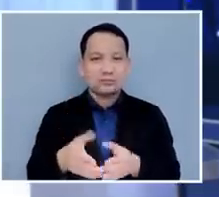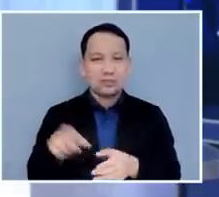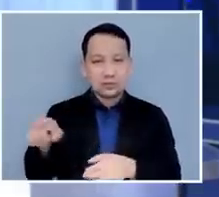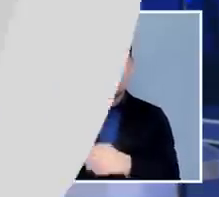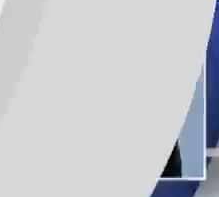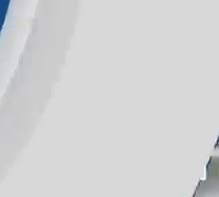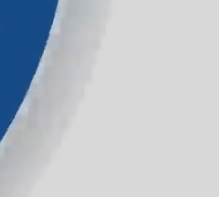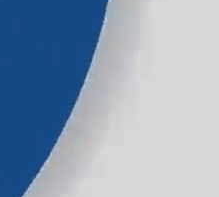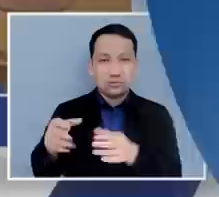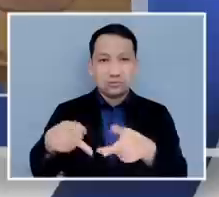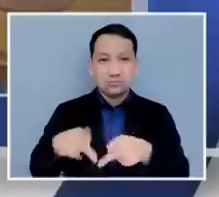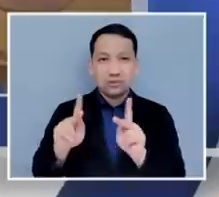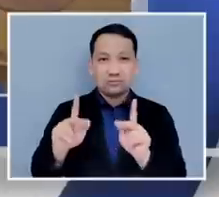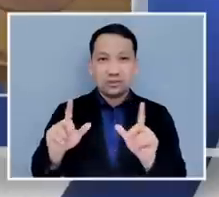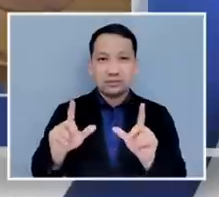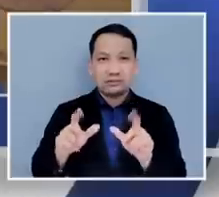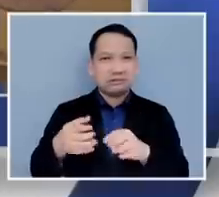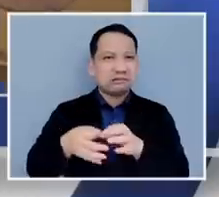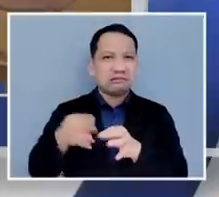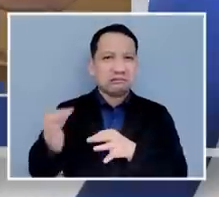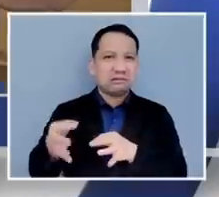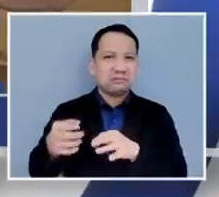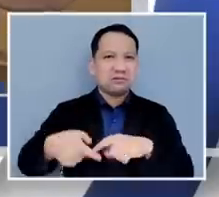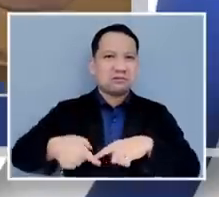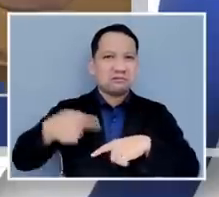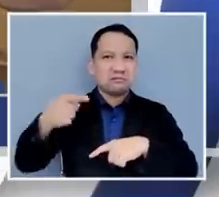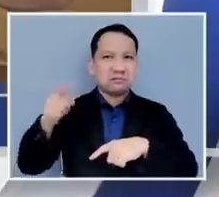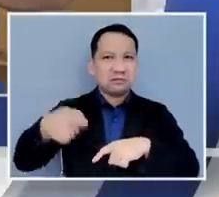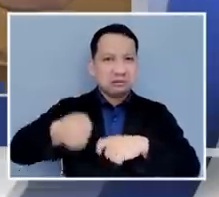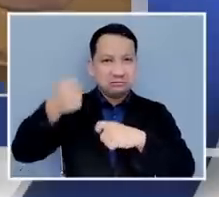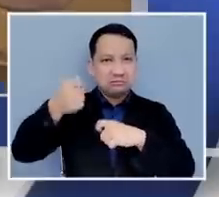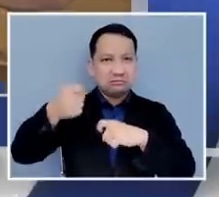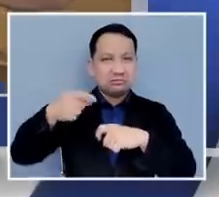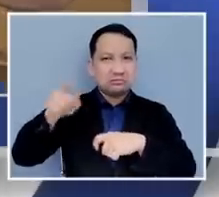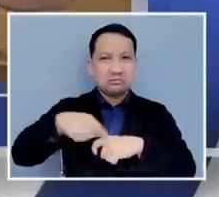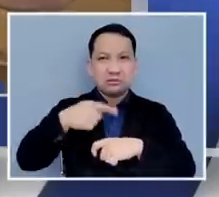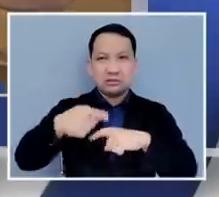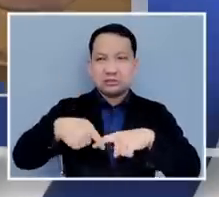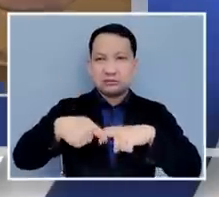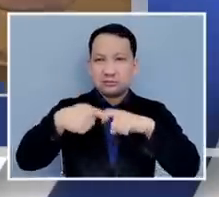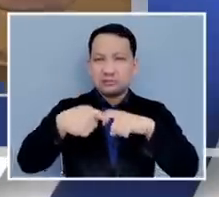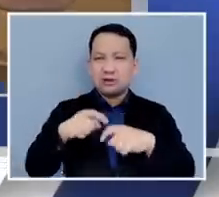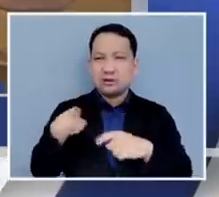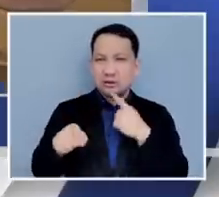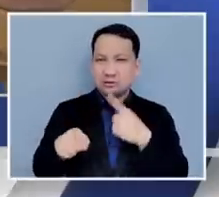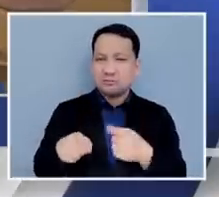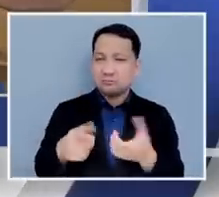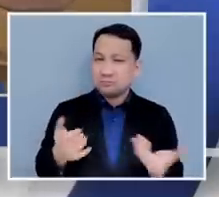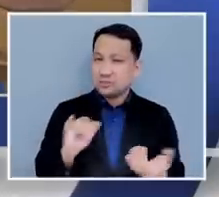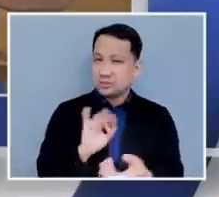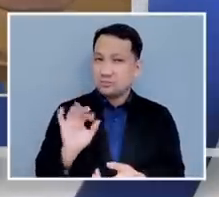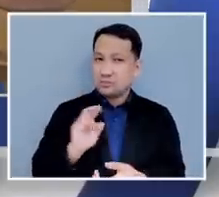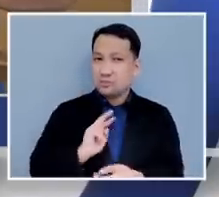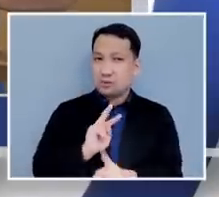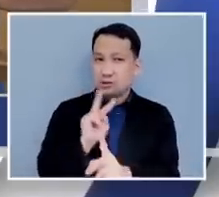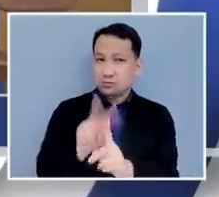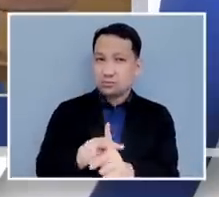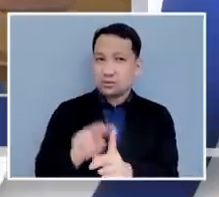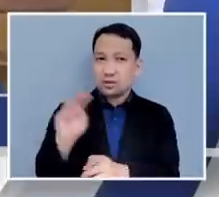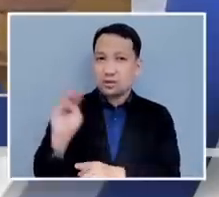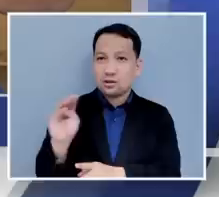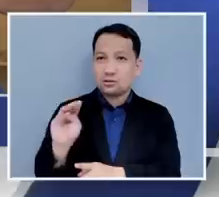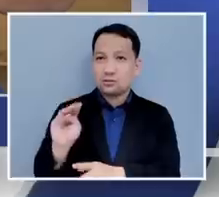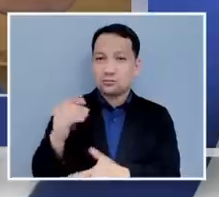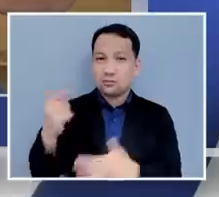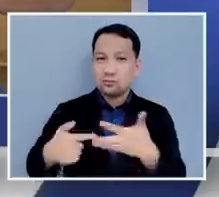sa Calapan City, Oriental Mindoro, nagpapatrol si Dennis Dato. So Dennis, kung ako'y mag-a-apply ngayong Lunes, kailan ko